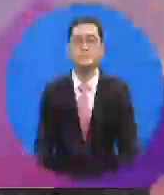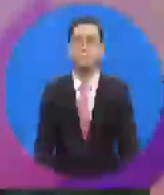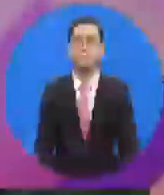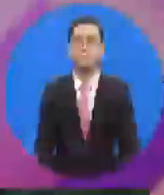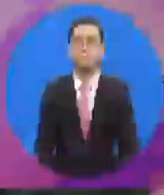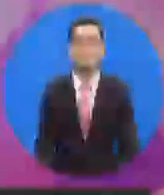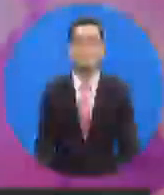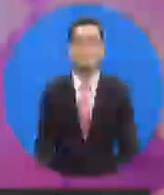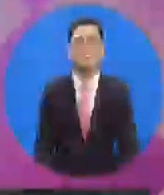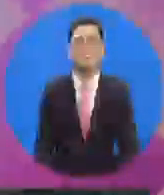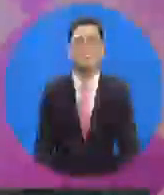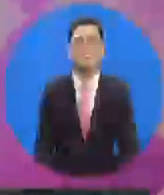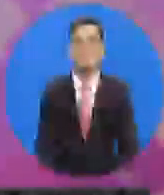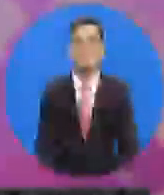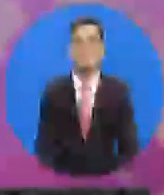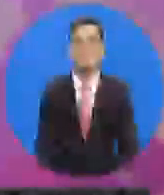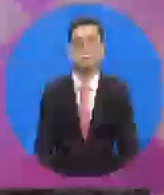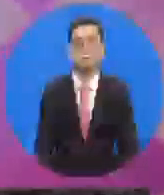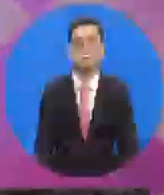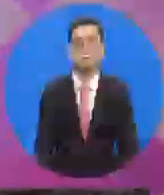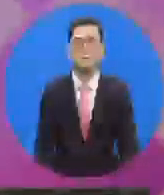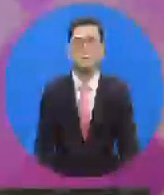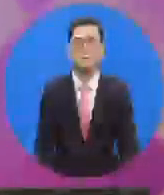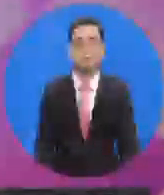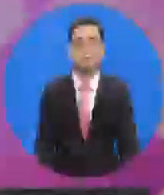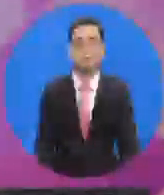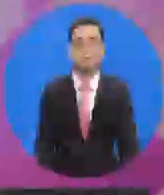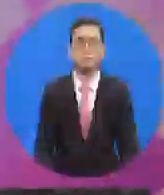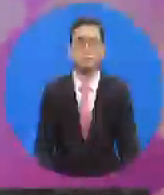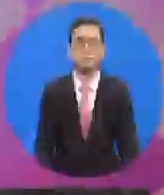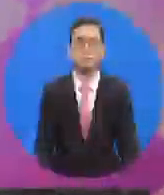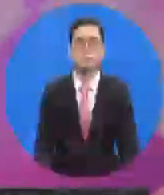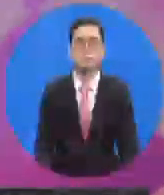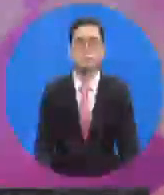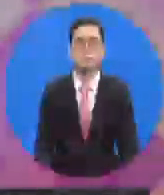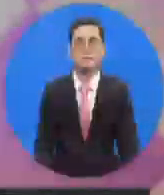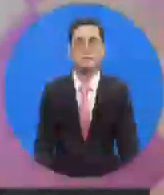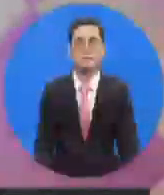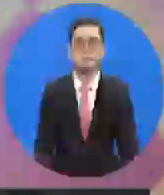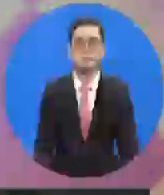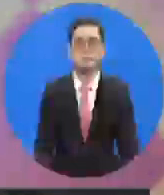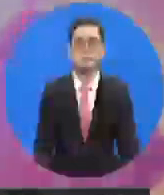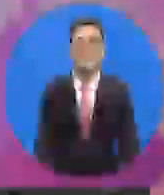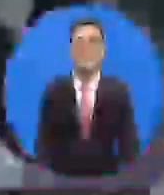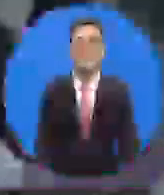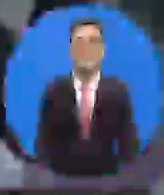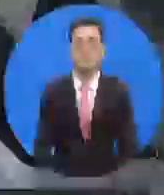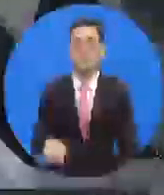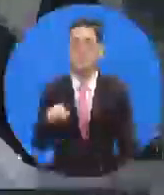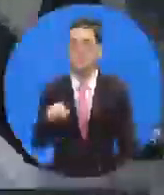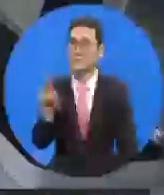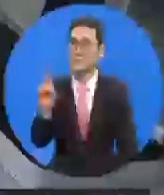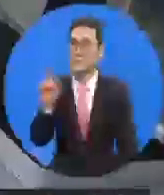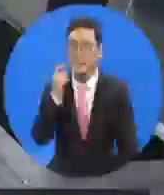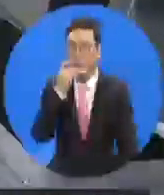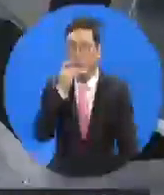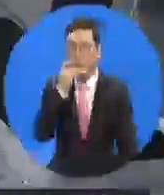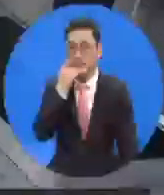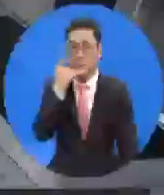야 유태호 실장님, 화이자, 그 화이자, 상당히 유명한 화이자. 좀 어제 한